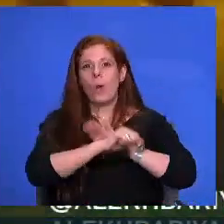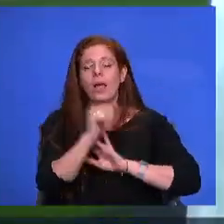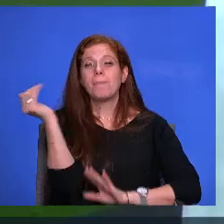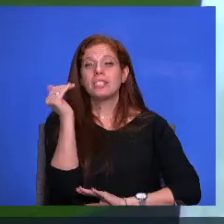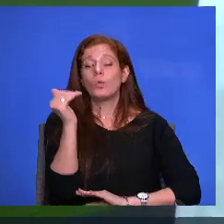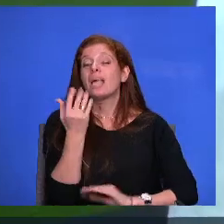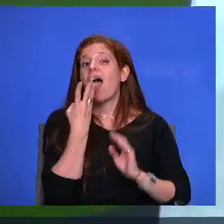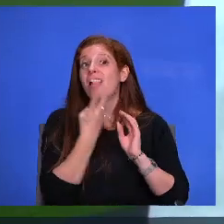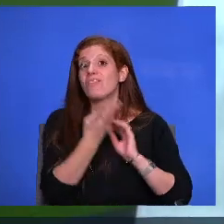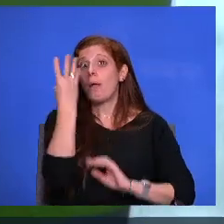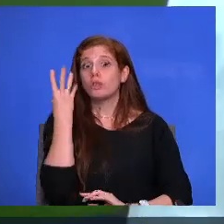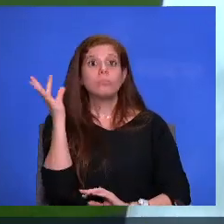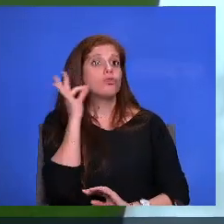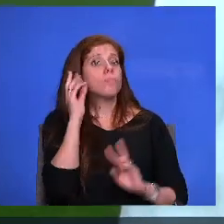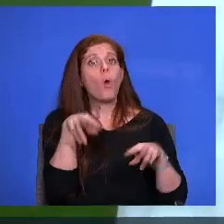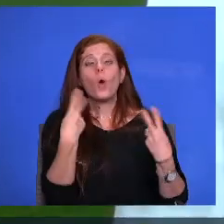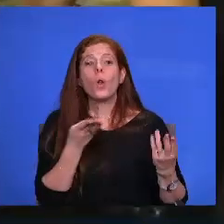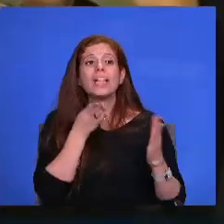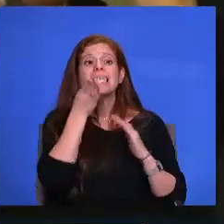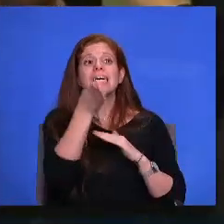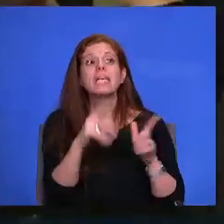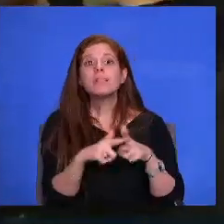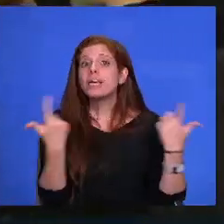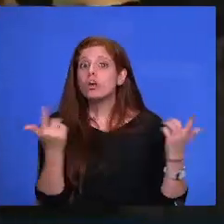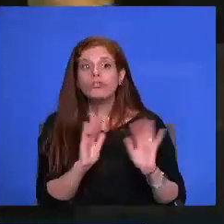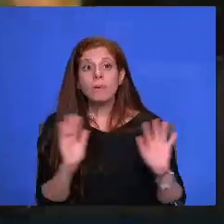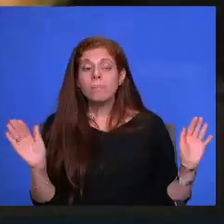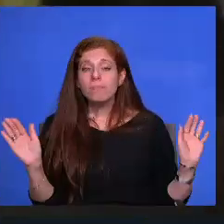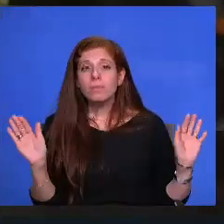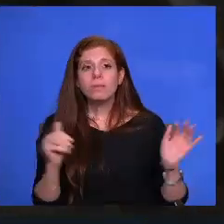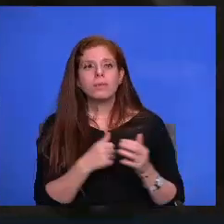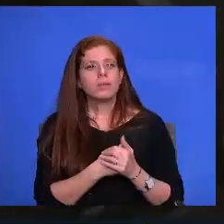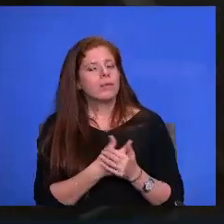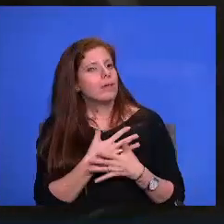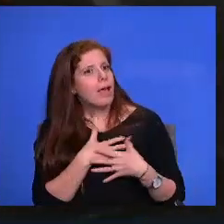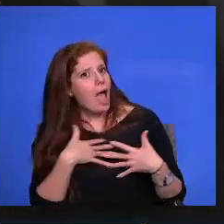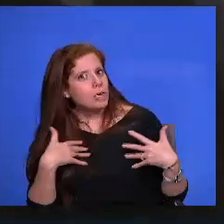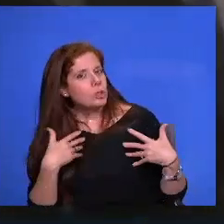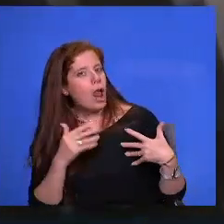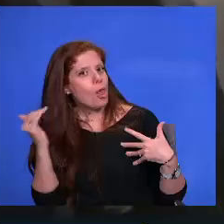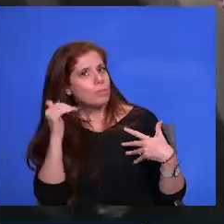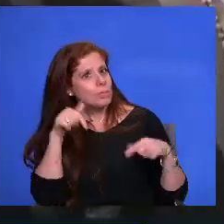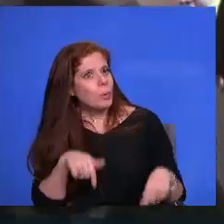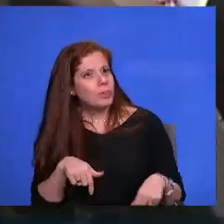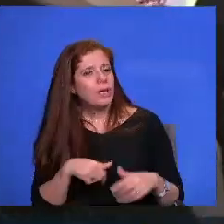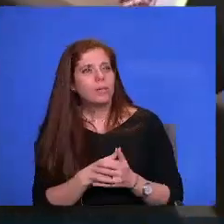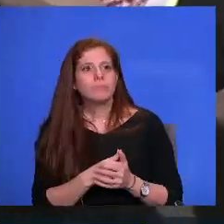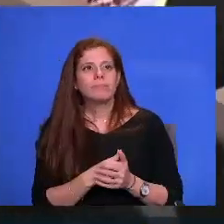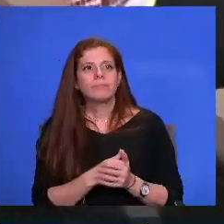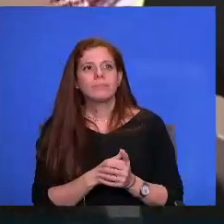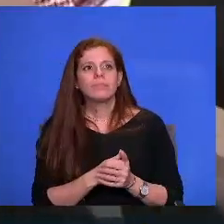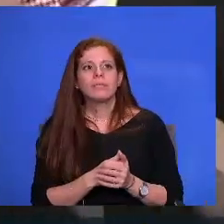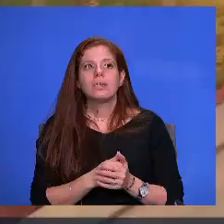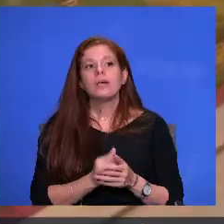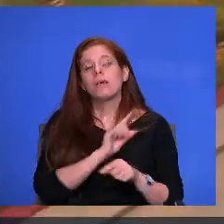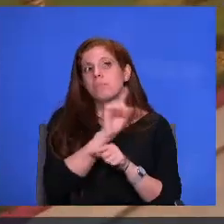היו יכולות להיכנס למגרשים. How does it feel to be here in Saudi Arabia? Well, so far feeling